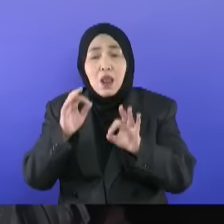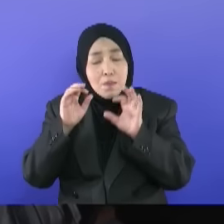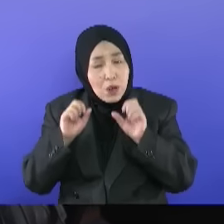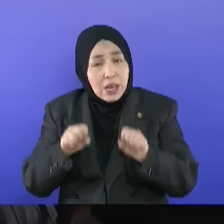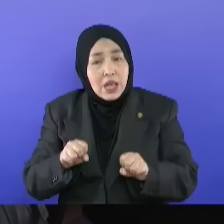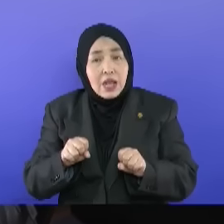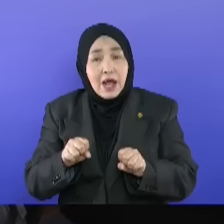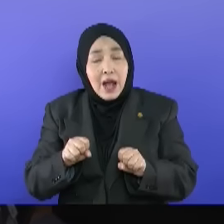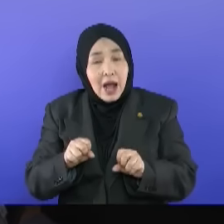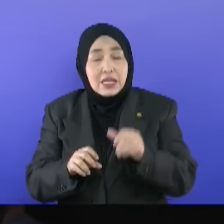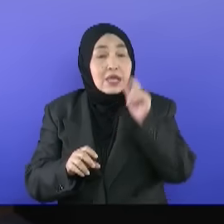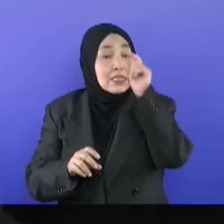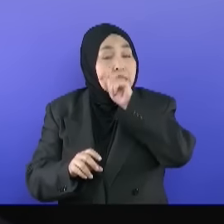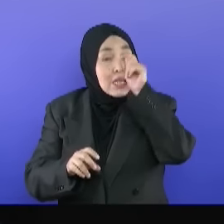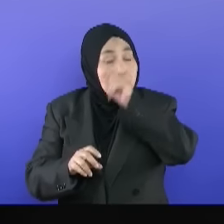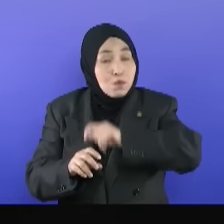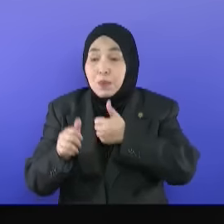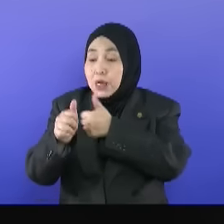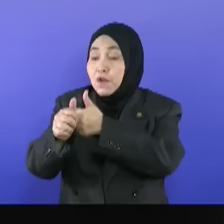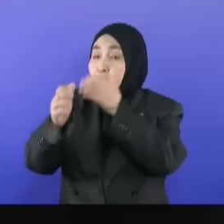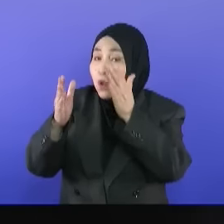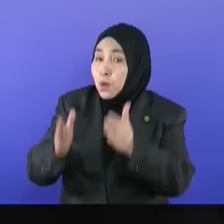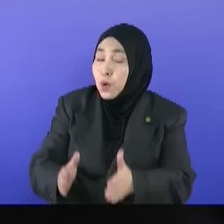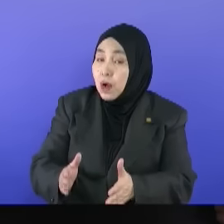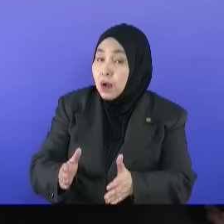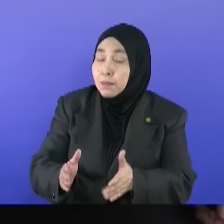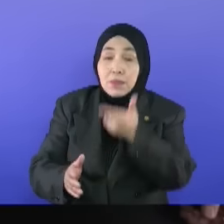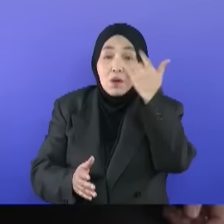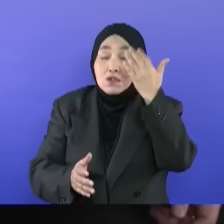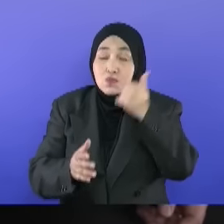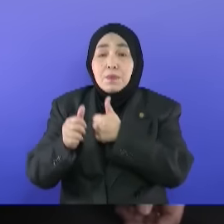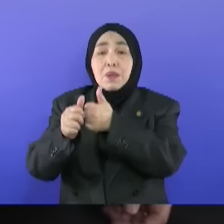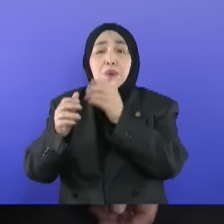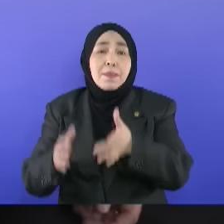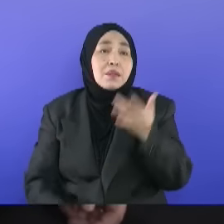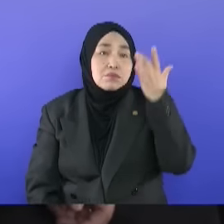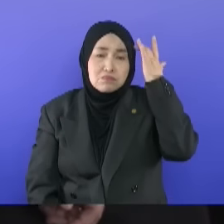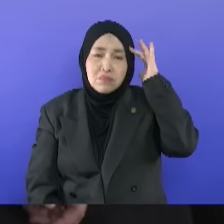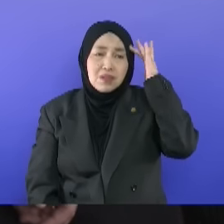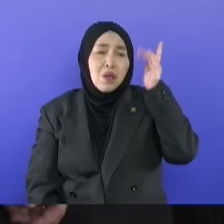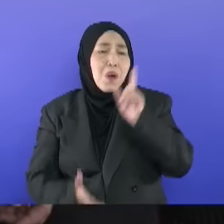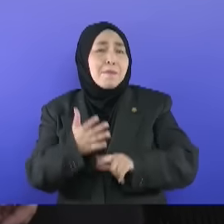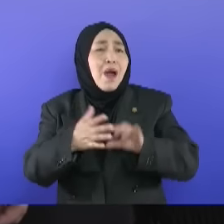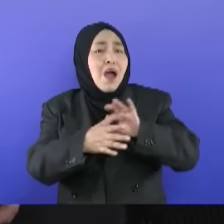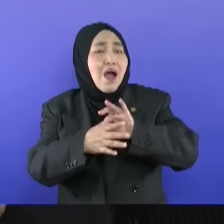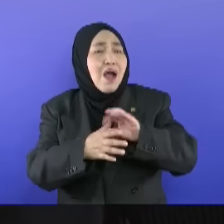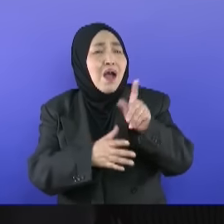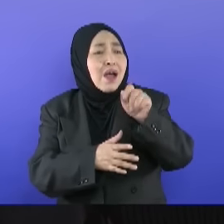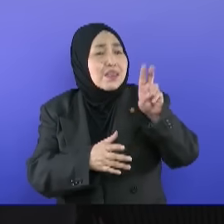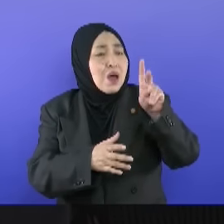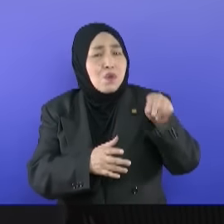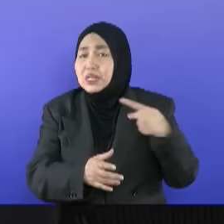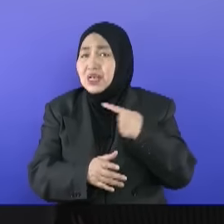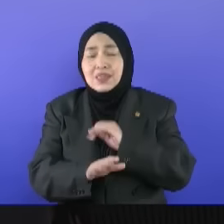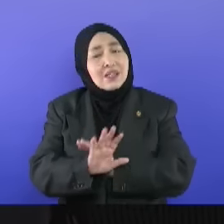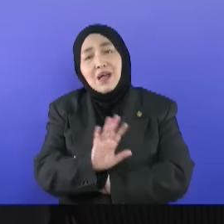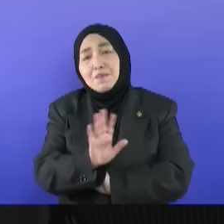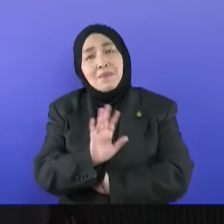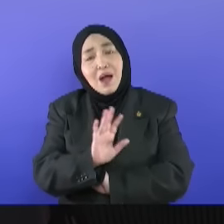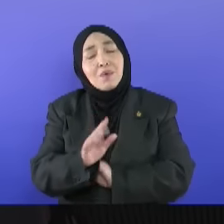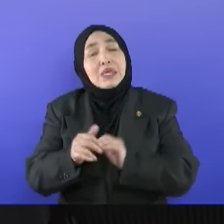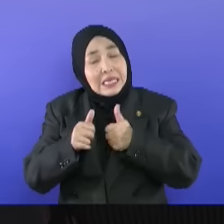dia scam ah tipu kepada follower dia, pengikut dia. Pasal pengikutnya pun tak tahu apa isi Taurat. Ya. Jadi kita tidak mahu ikut